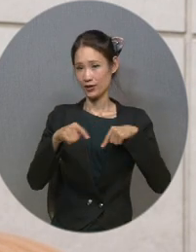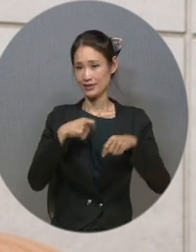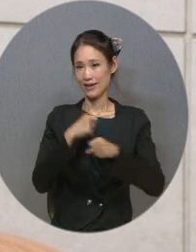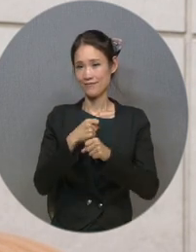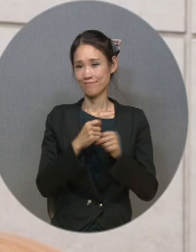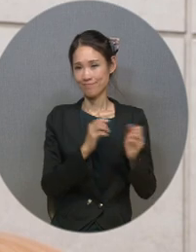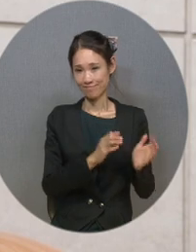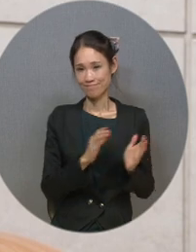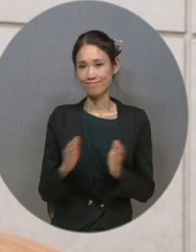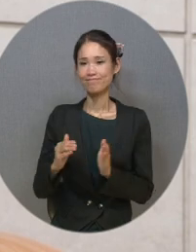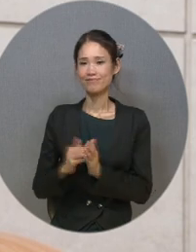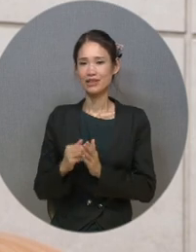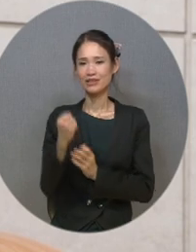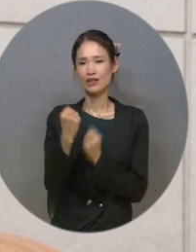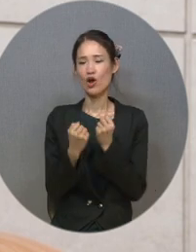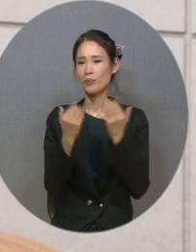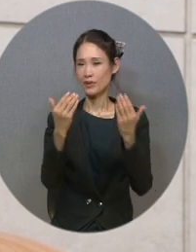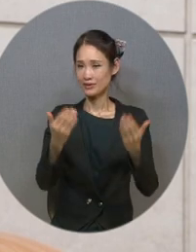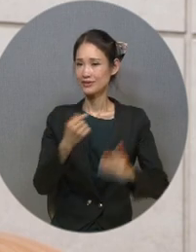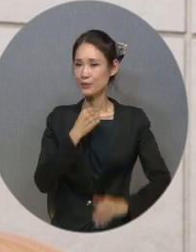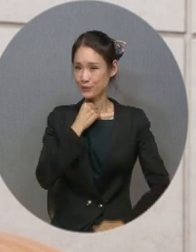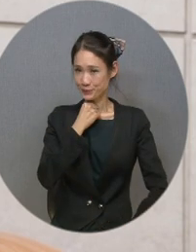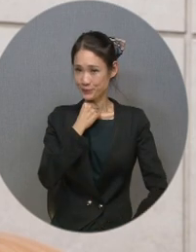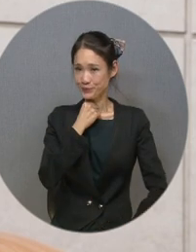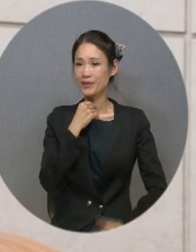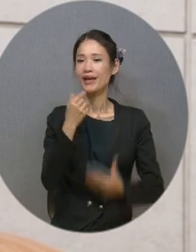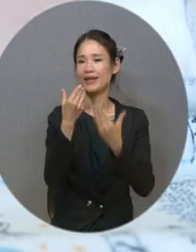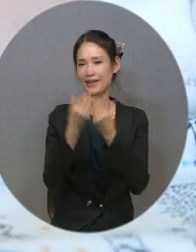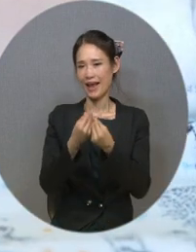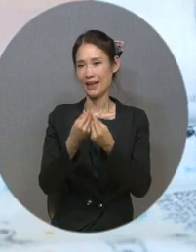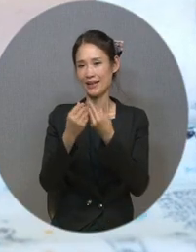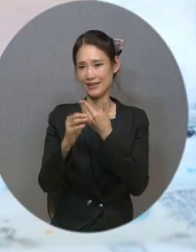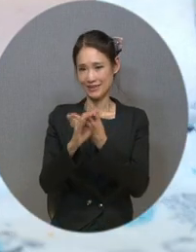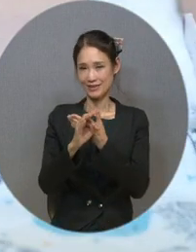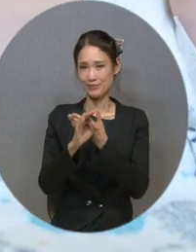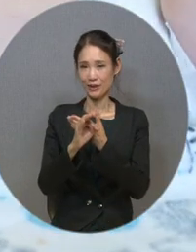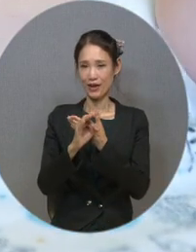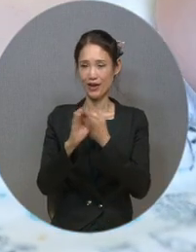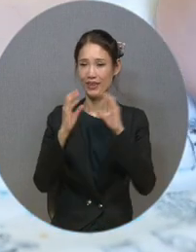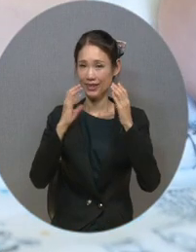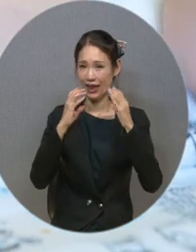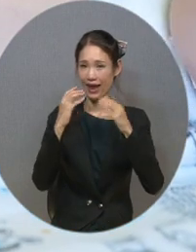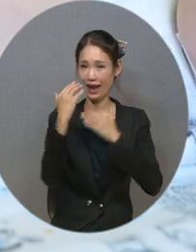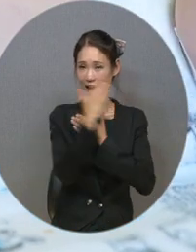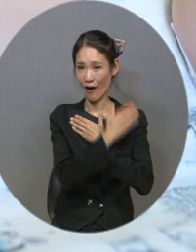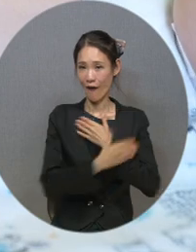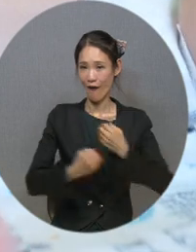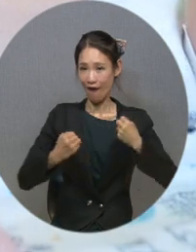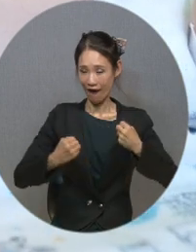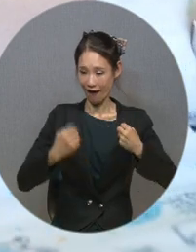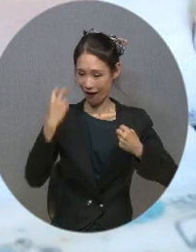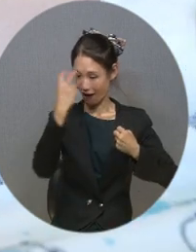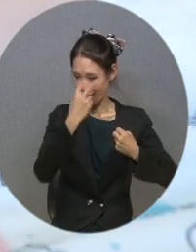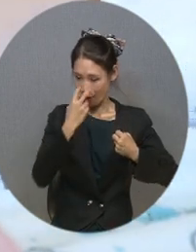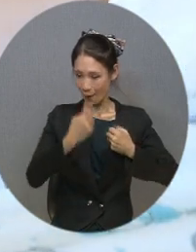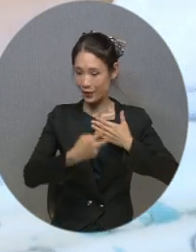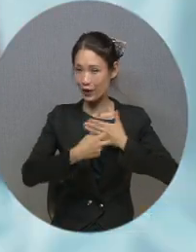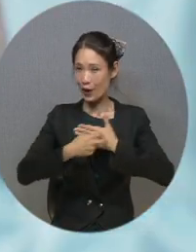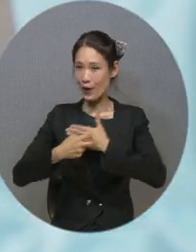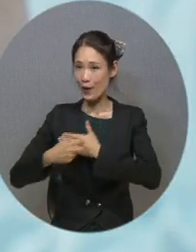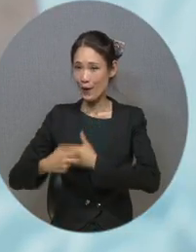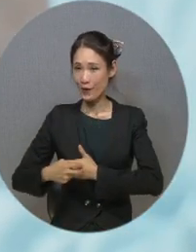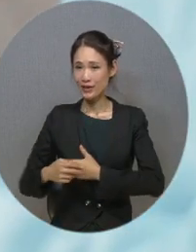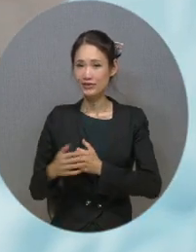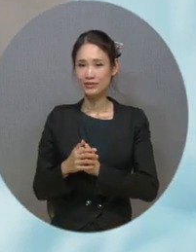이렇게 말씀을 드릴 수가 있습니다. 예를 들면 태아에 대한 건강검진, 그 다음에 기형아 검사,